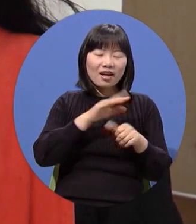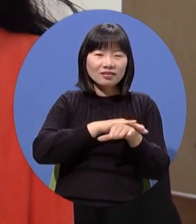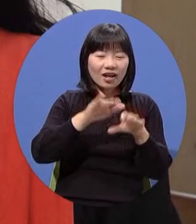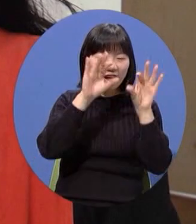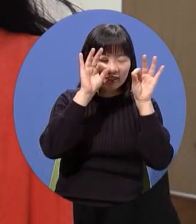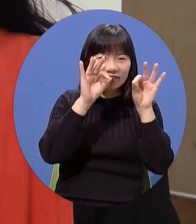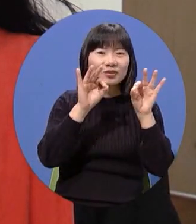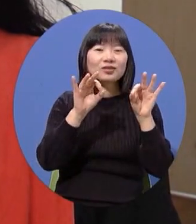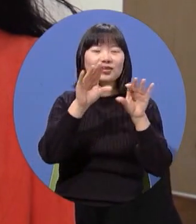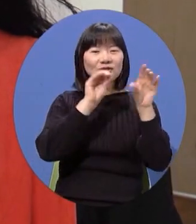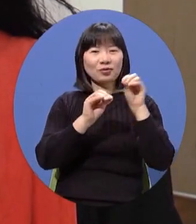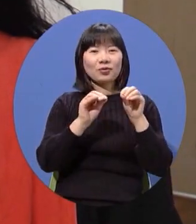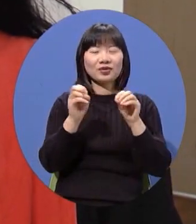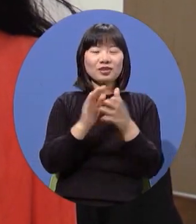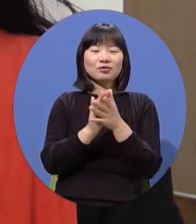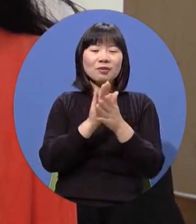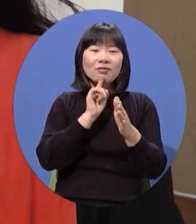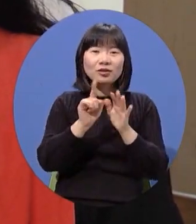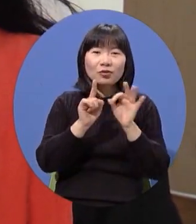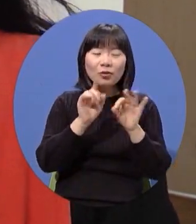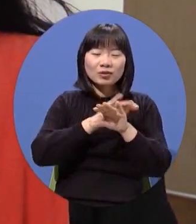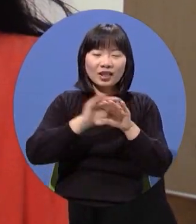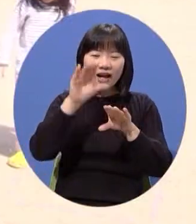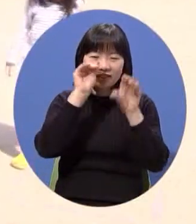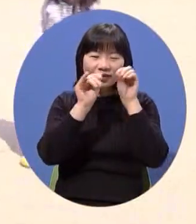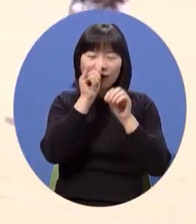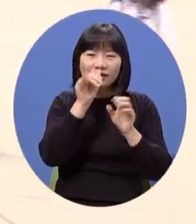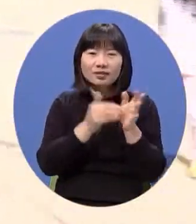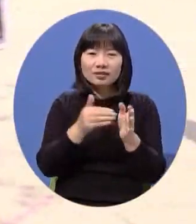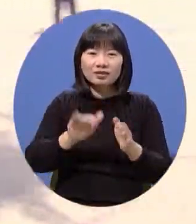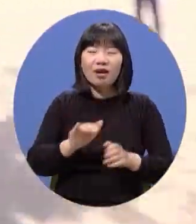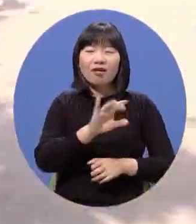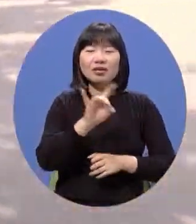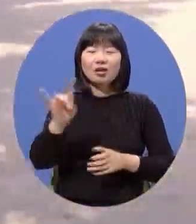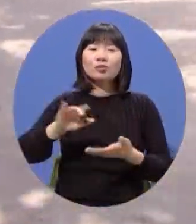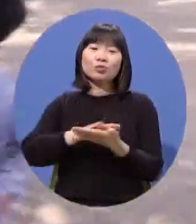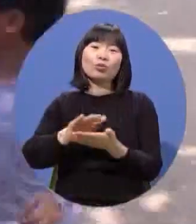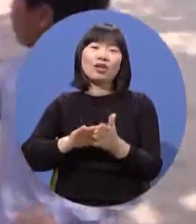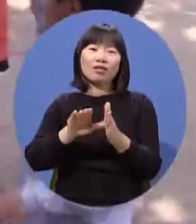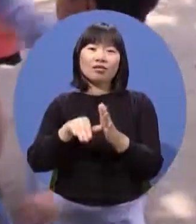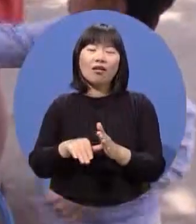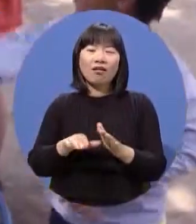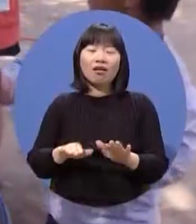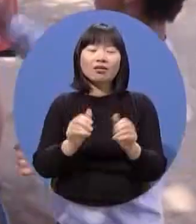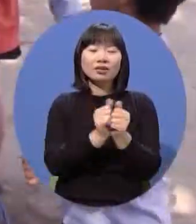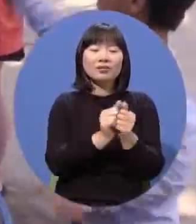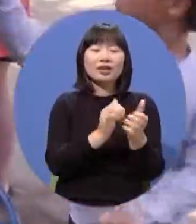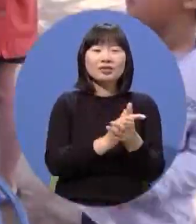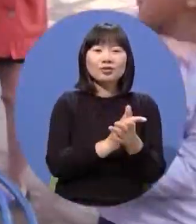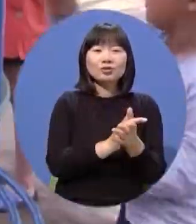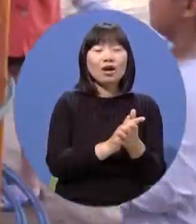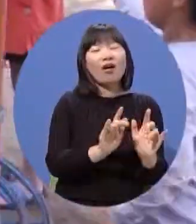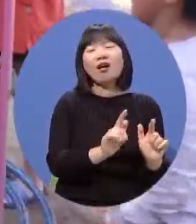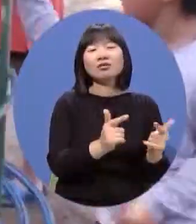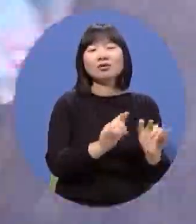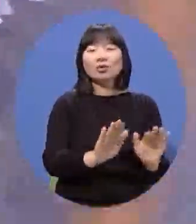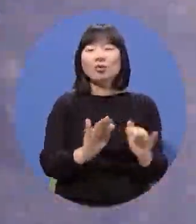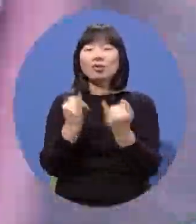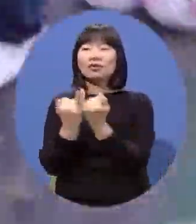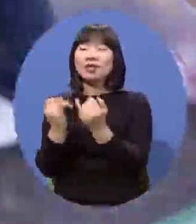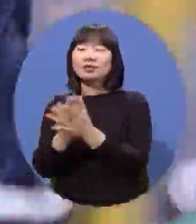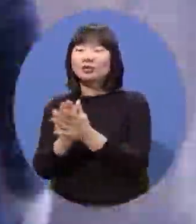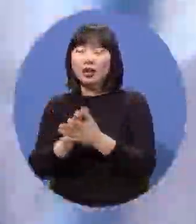친구들 얘기도 잘 들어주는 친구인데요. 가끔 보면 이제 놀이하는 부분에 있어서 남자친구들보다는 이제